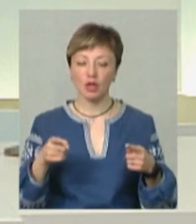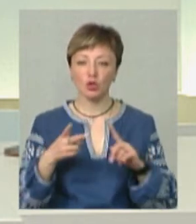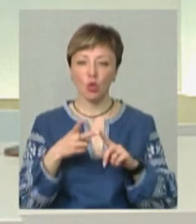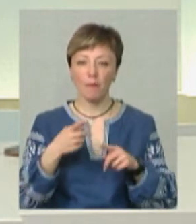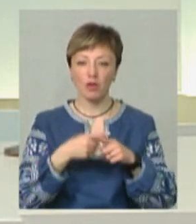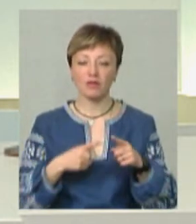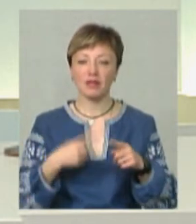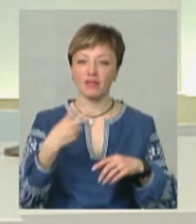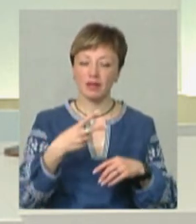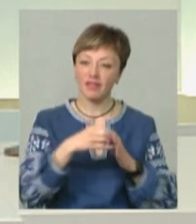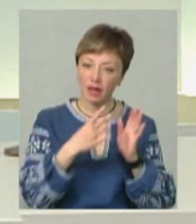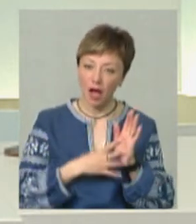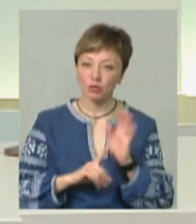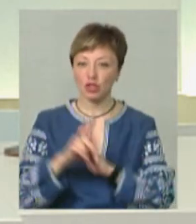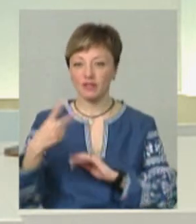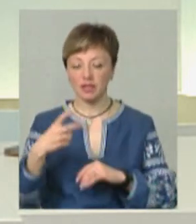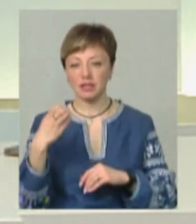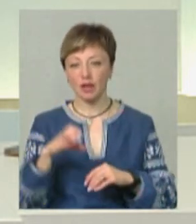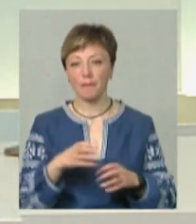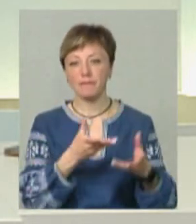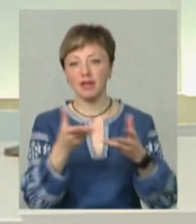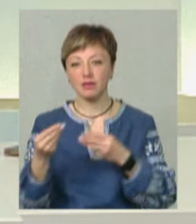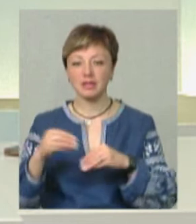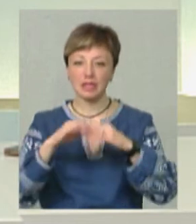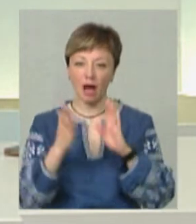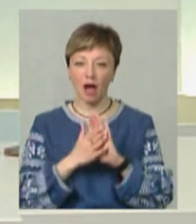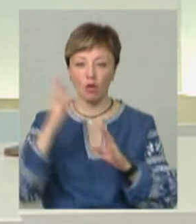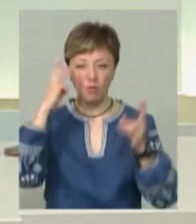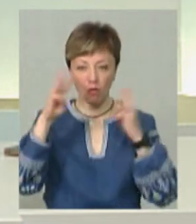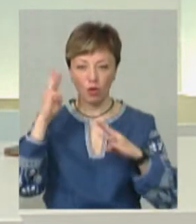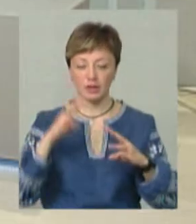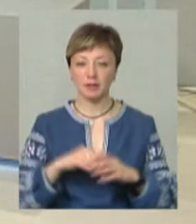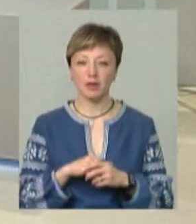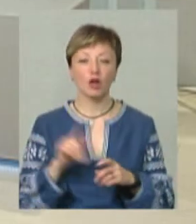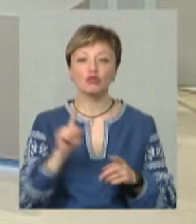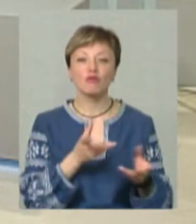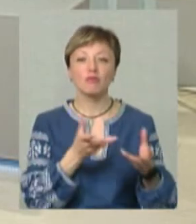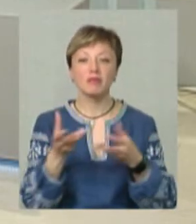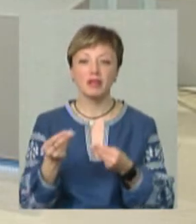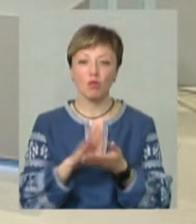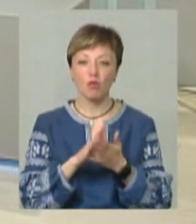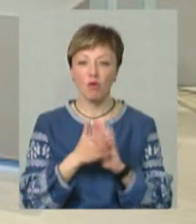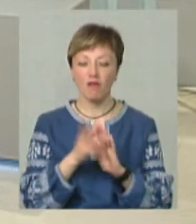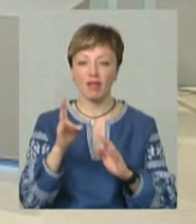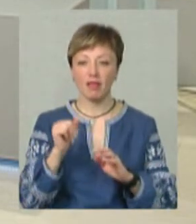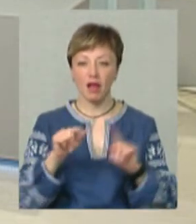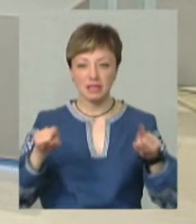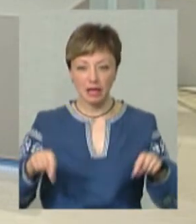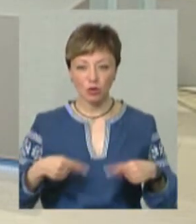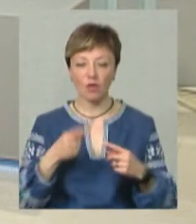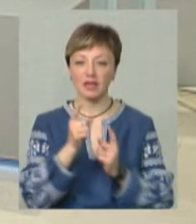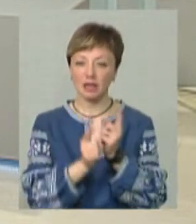половина 19-го, початок 20-го століття, під впливом загальної моди і... Ну, от що взагалі вплинуло? Які умови на процес